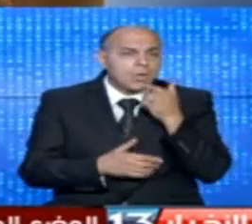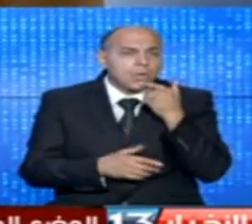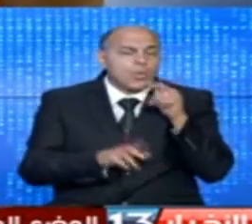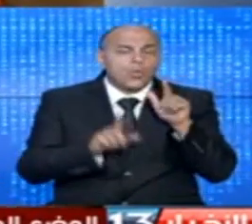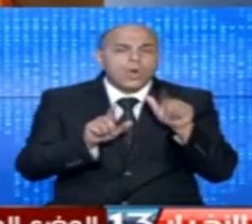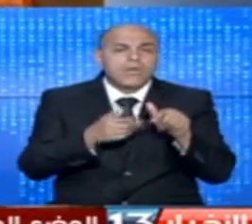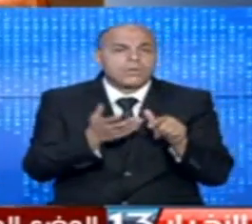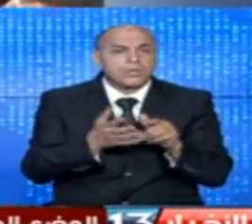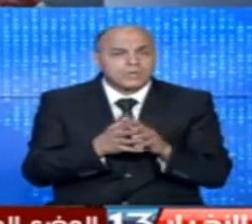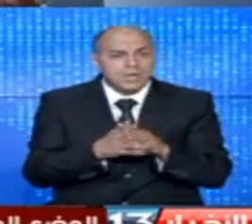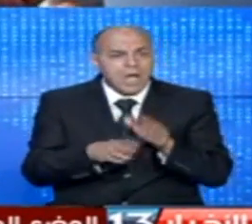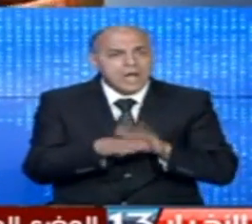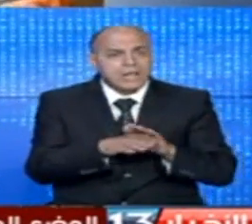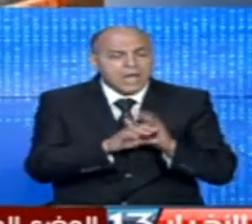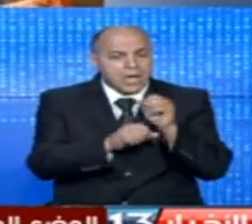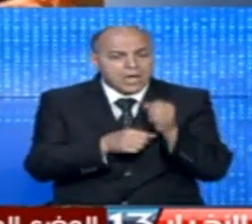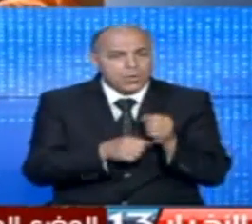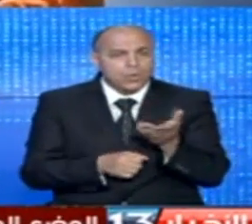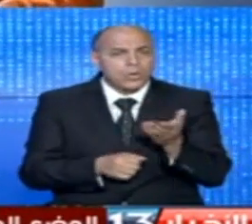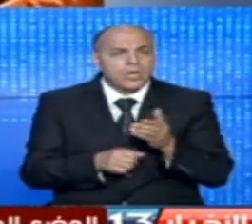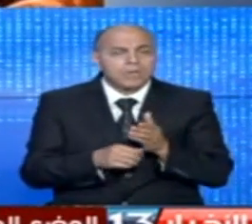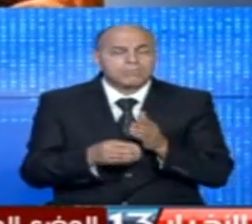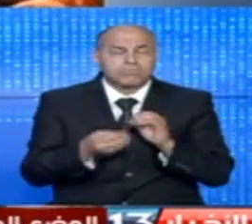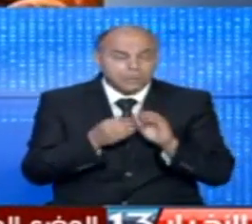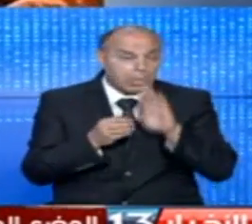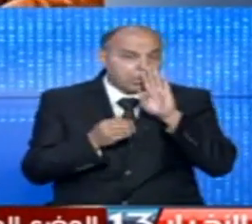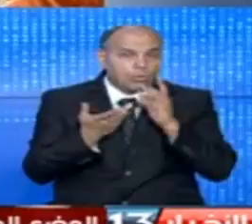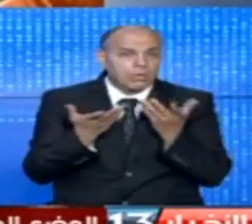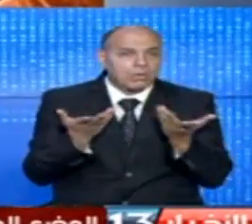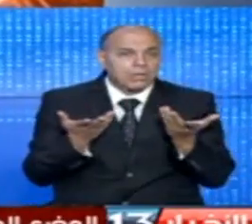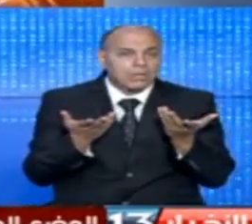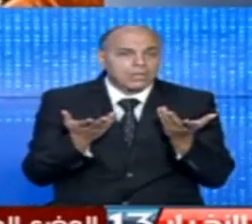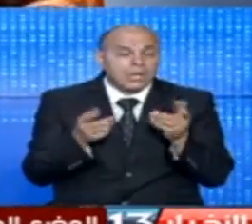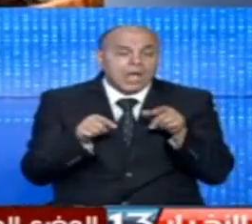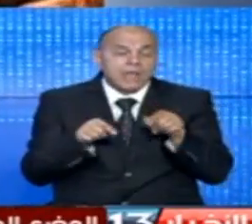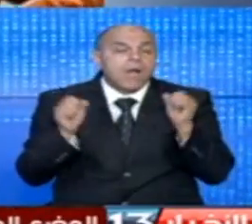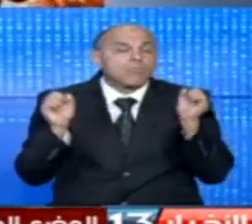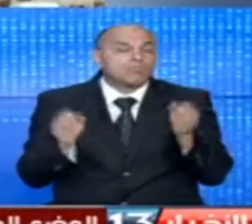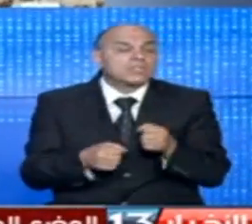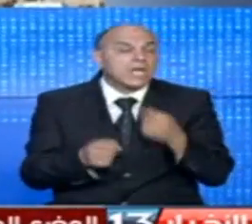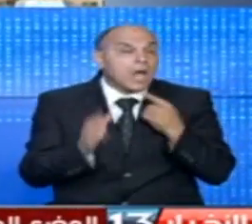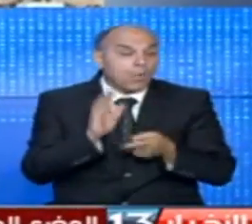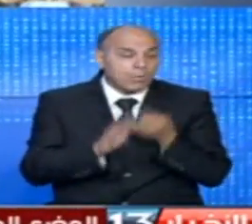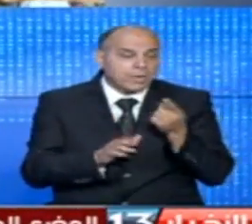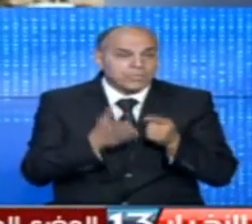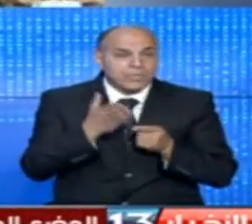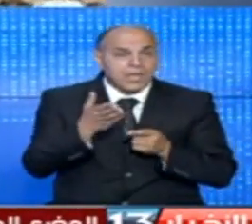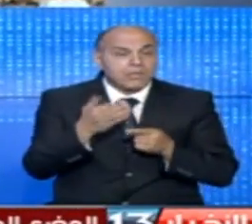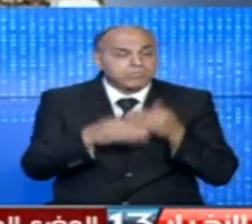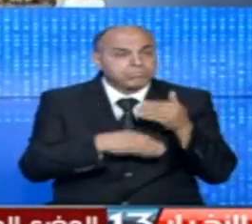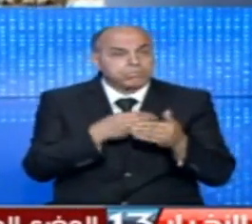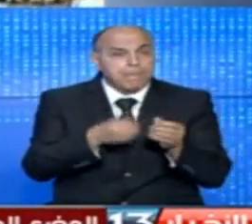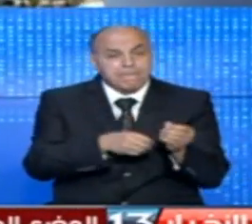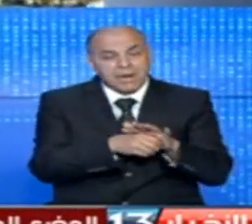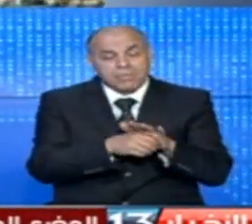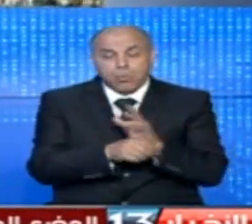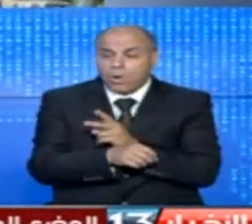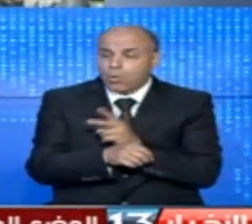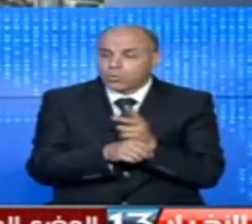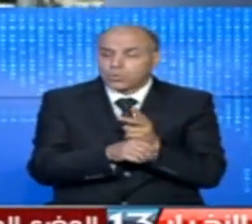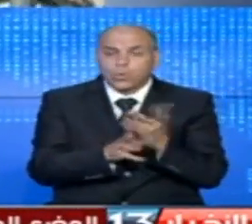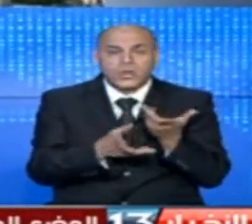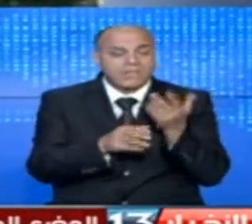حاضرين، محذرين قروان لأي حاجة مش تصير، راهو ما وصلناش للوضع هذا اللي وصلنا له. وأمام تطور الوضع الوبائي